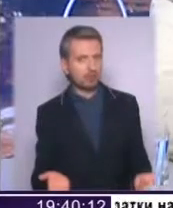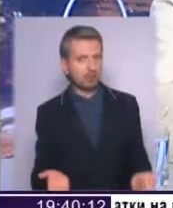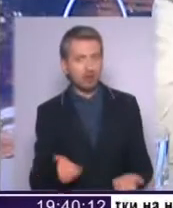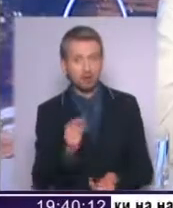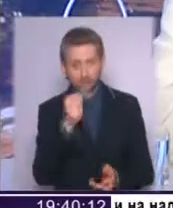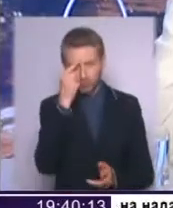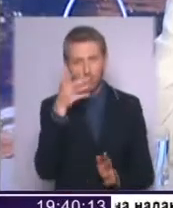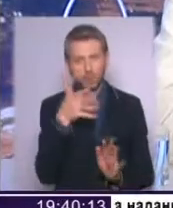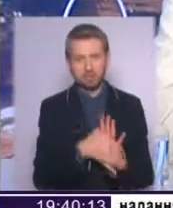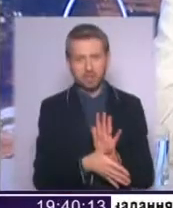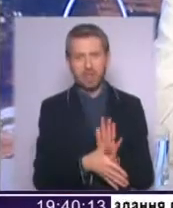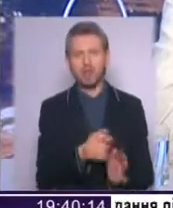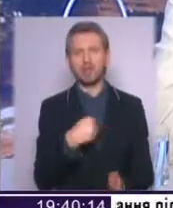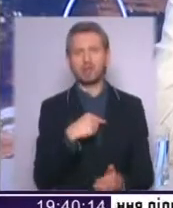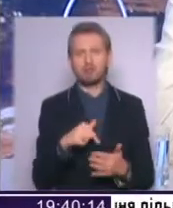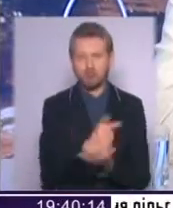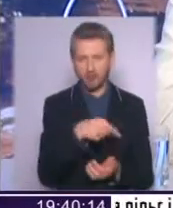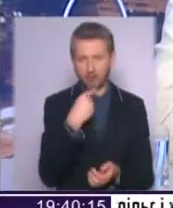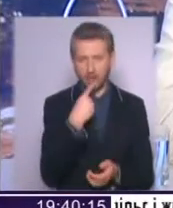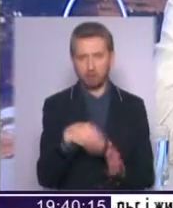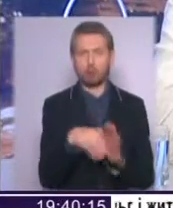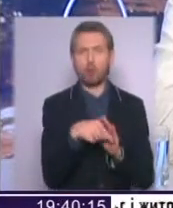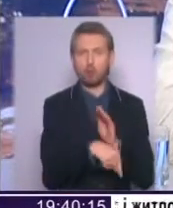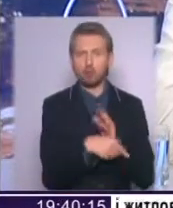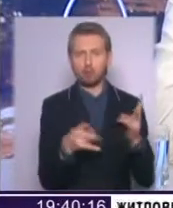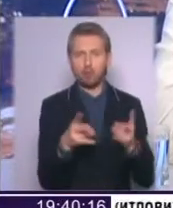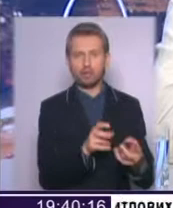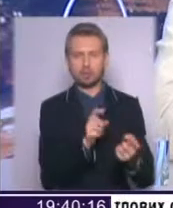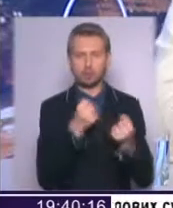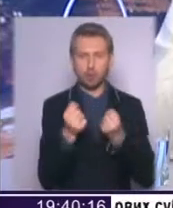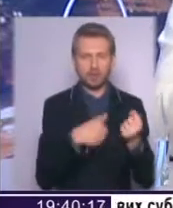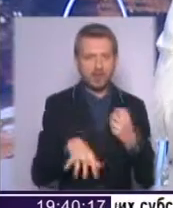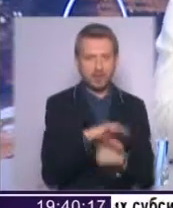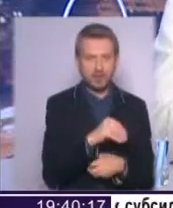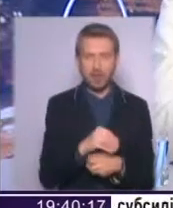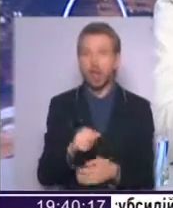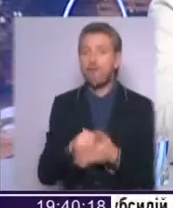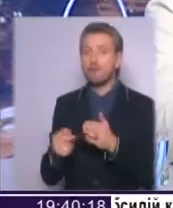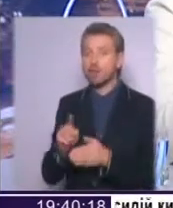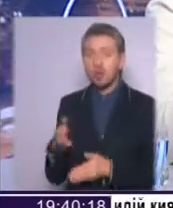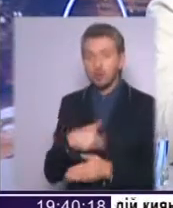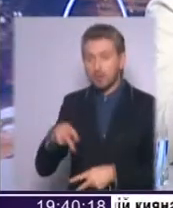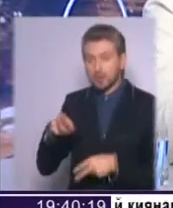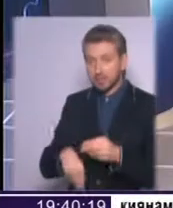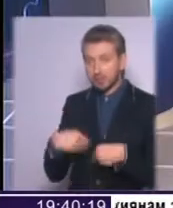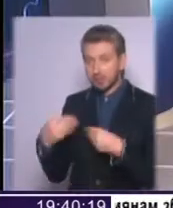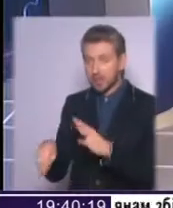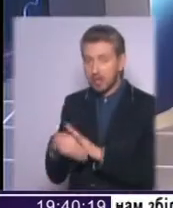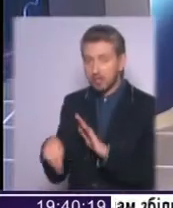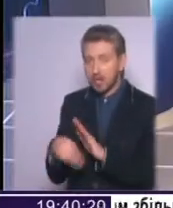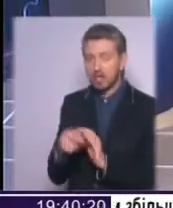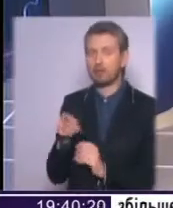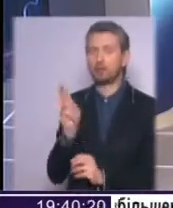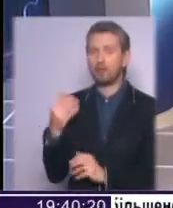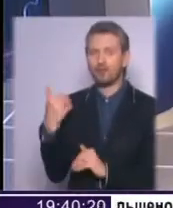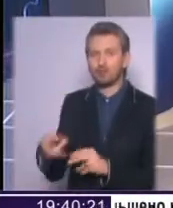розумієте, я ще раз кажу, корупцію повинні боротися всі. Ну, але якщо від того, питання... що ми перестанемо давати хабарі, ось ті, хто вже